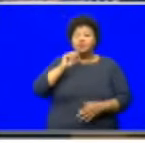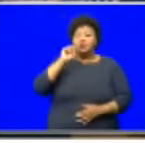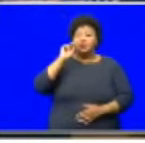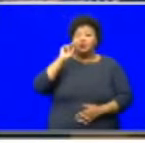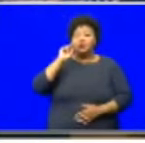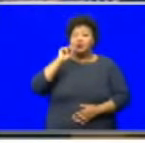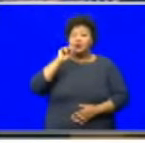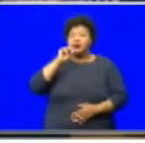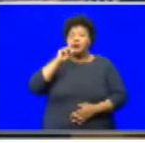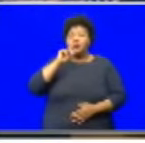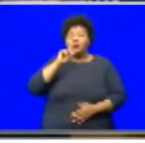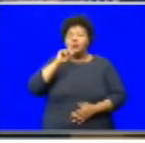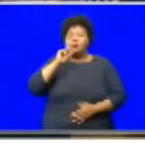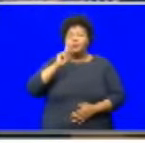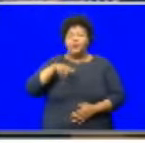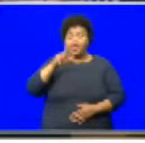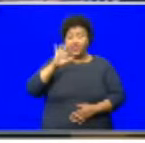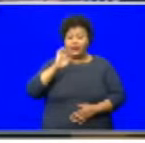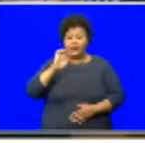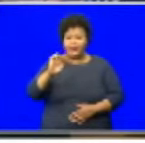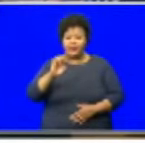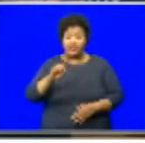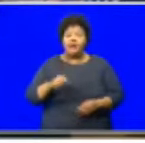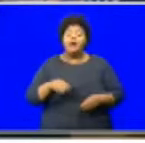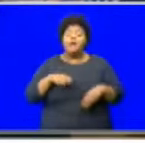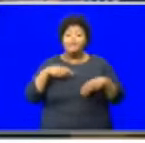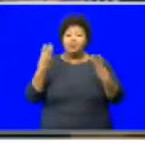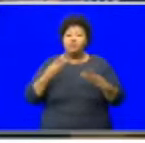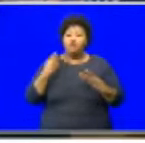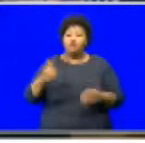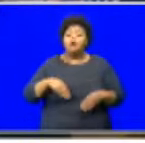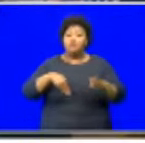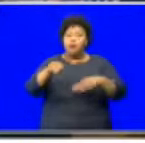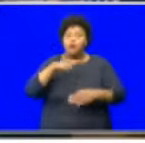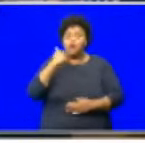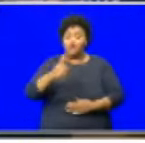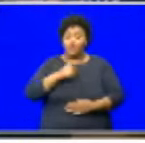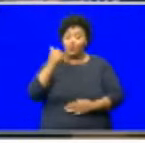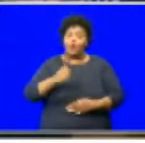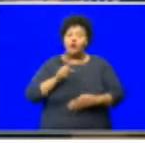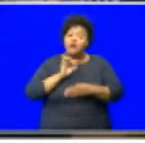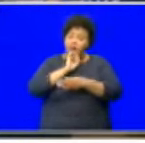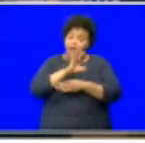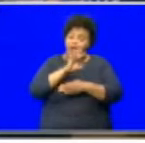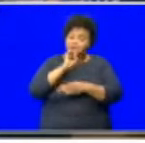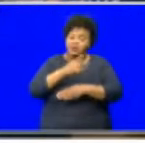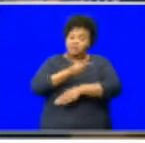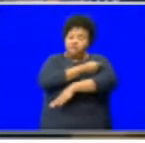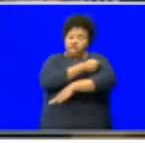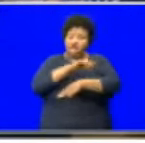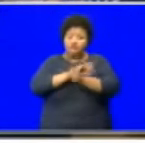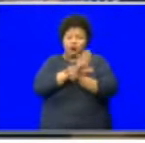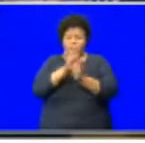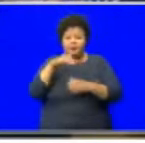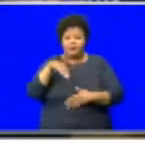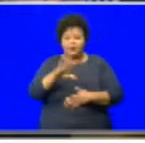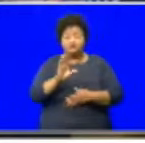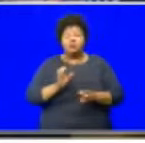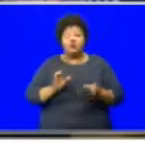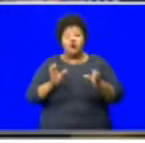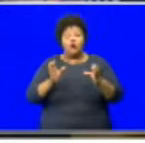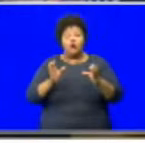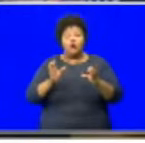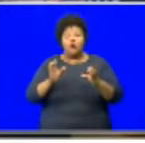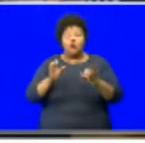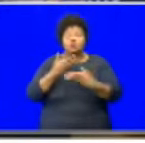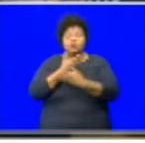wekukhuthaza abalandeli bebhola ukuthi bagomele umkhuhlane we-COVID-19. ngemgcibelo lelibandla belisedolobheni lasebuhleni